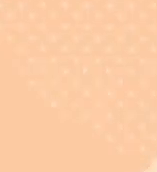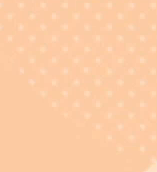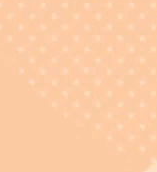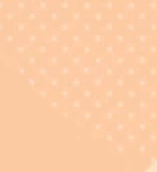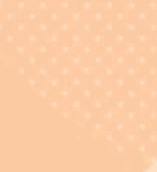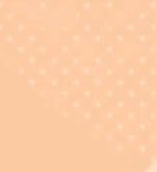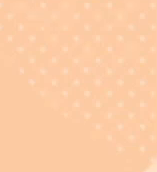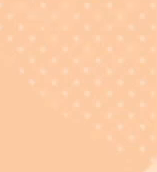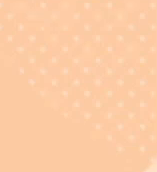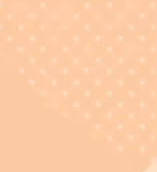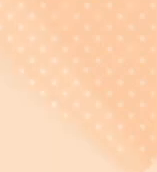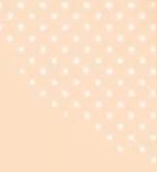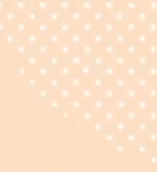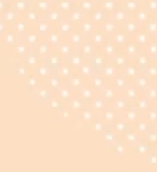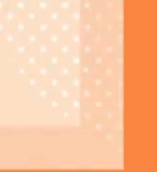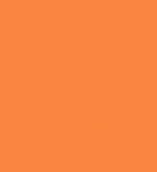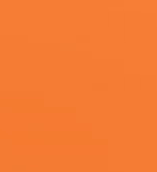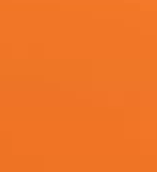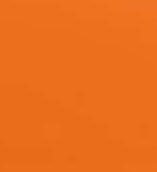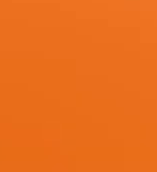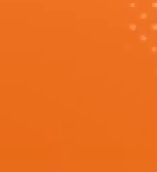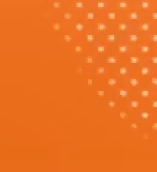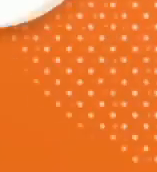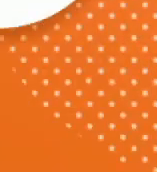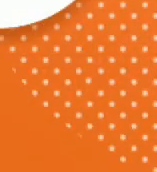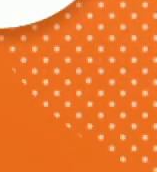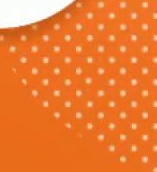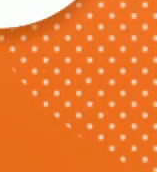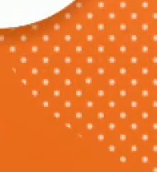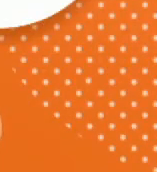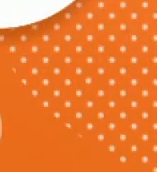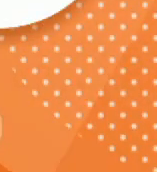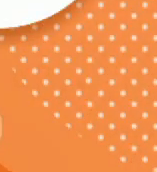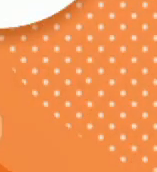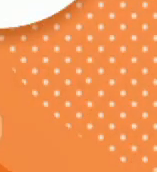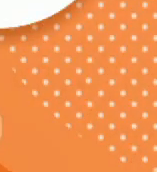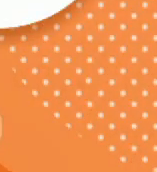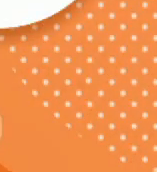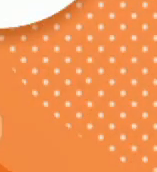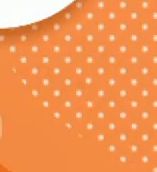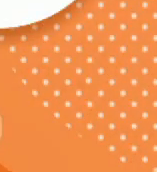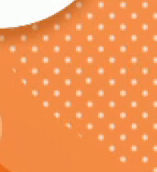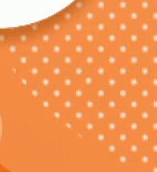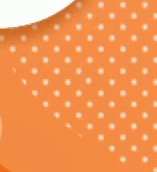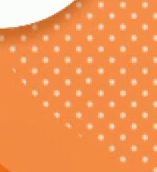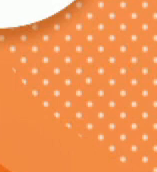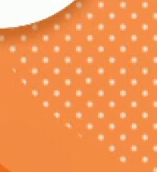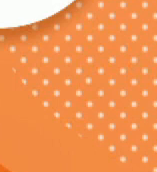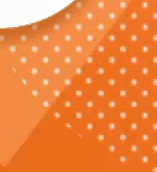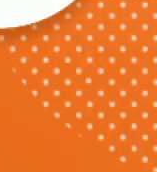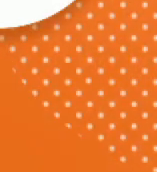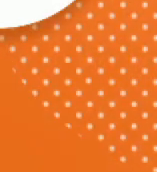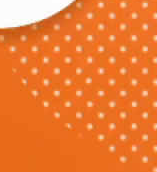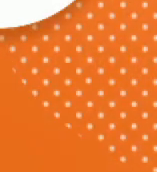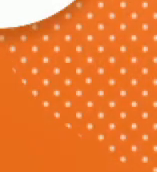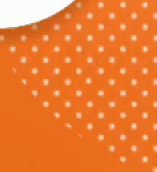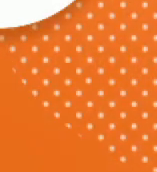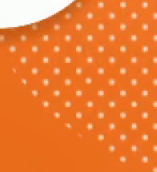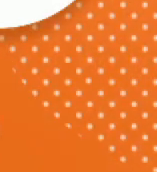음 바로 2 시범 해주시오 20억 안팎에 증여받은 줄게 이 흐르자